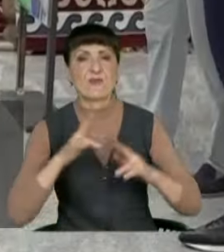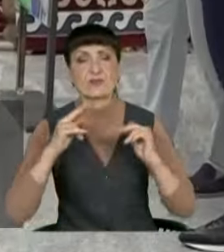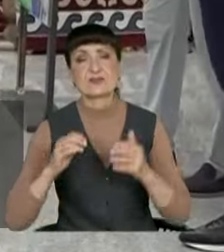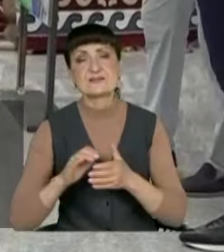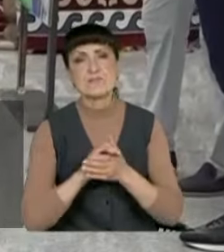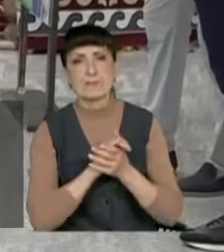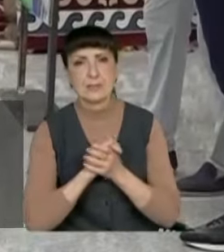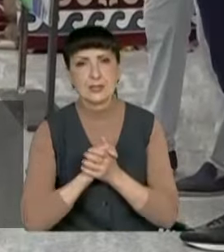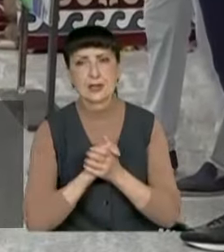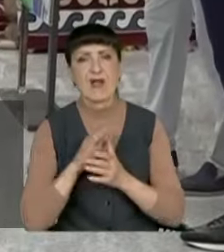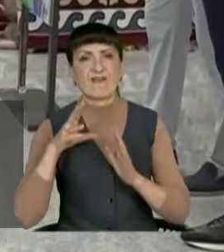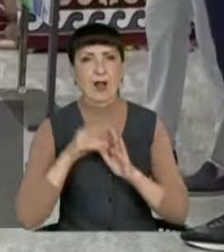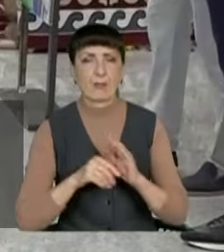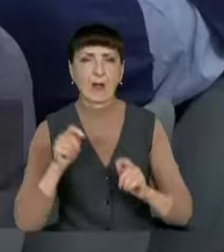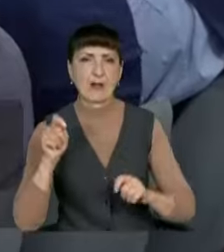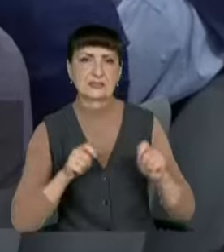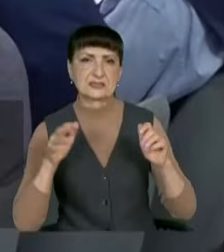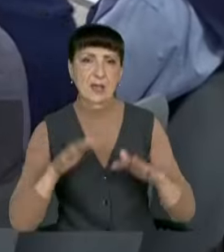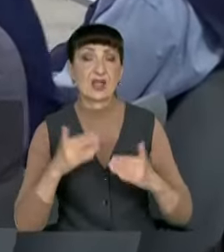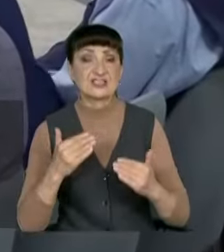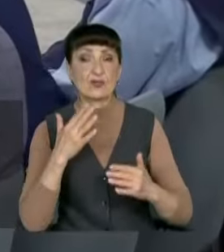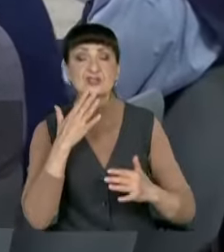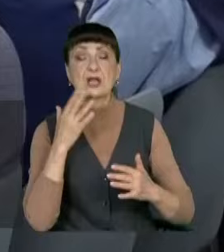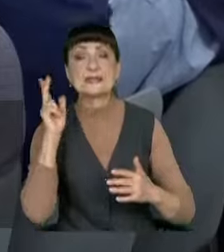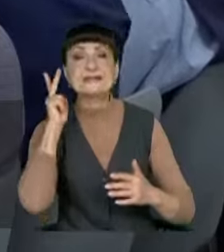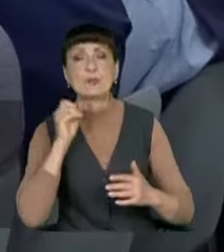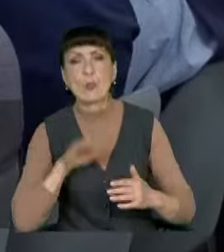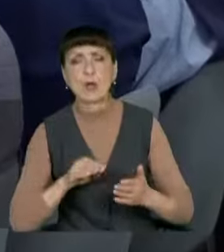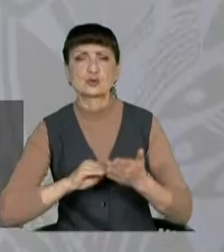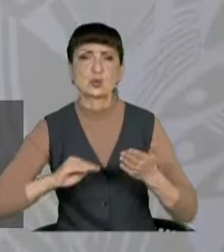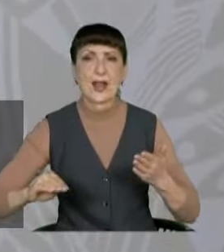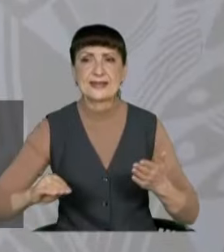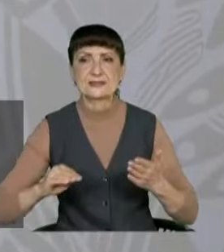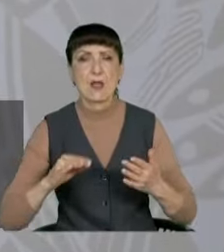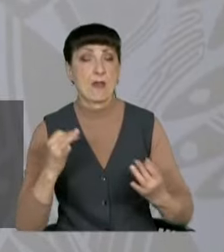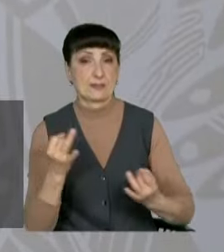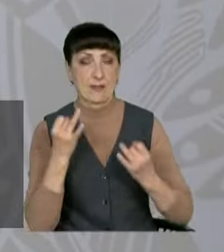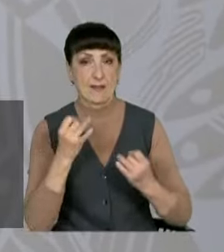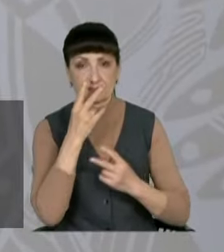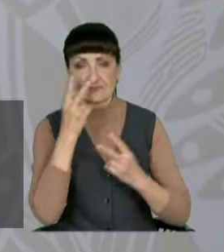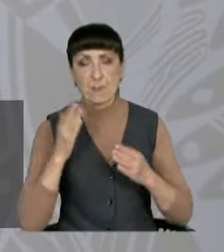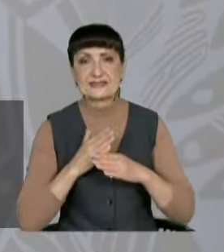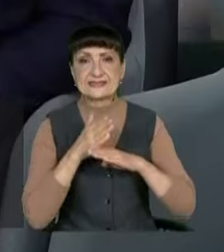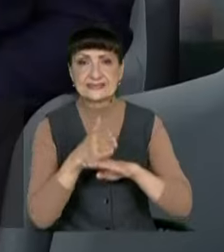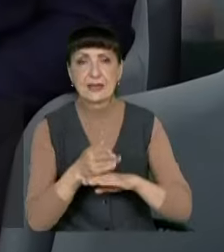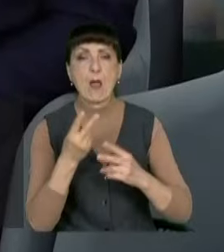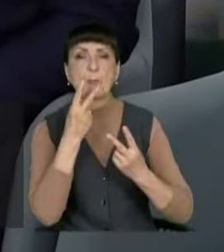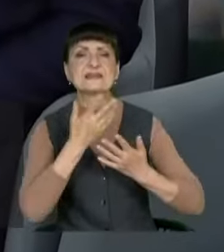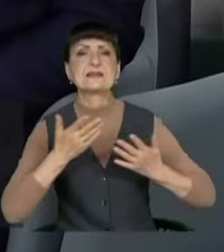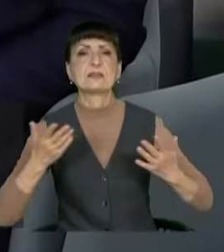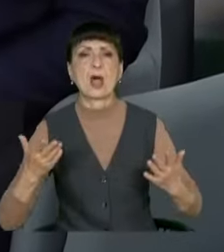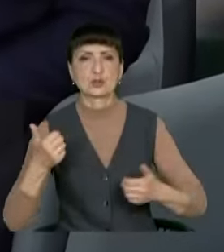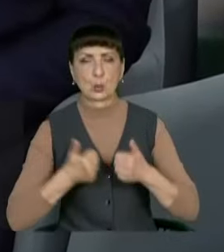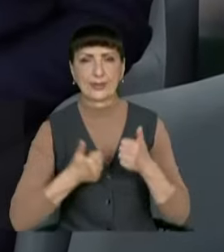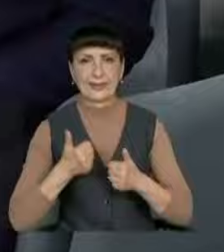и согласия в рамках саммита. А сегодня иностранные дипломаты и журналисты с большим энтузиазмом посетили и презентацию игр.